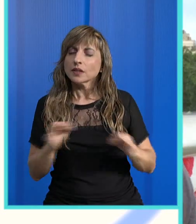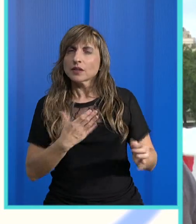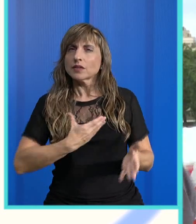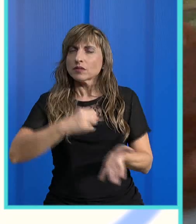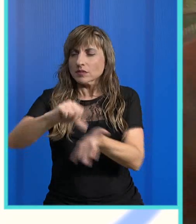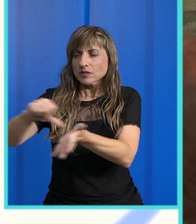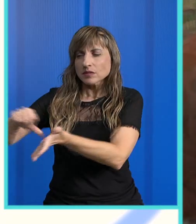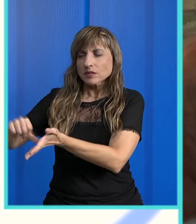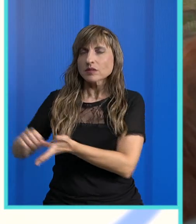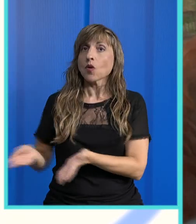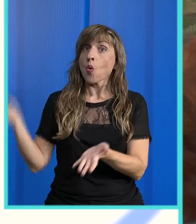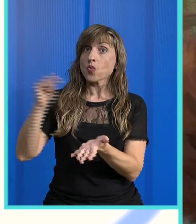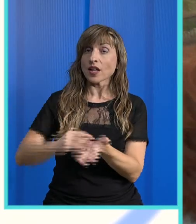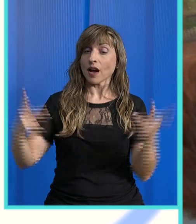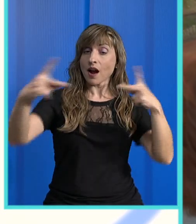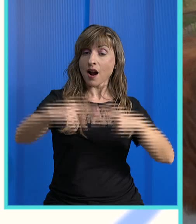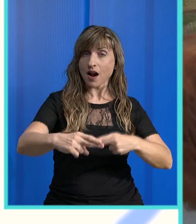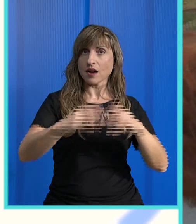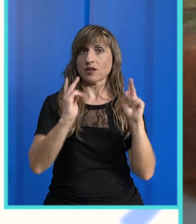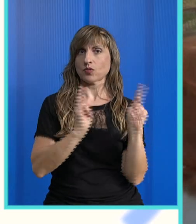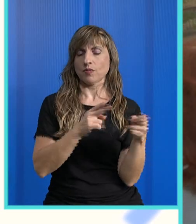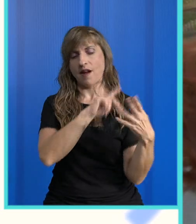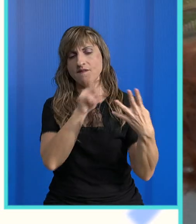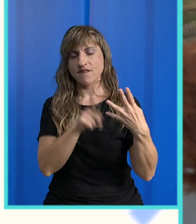un nou tall a la C31 a finals d'octubre.